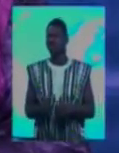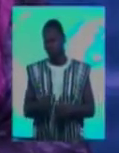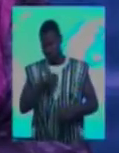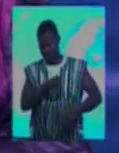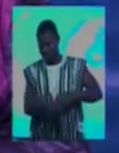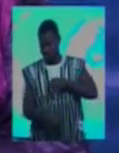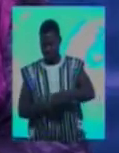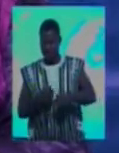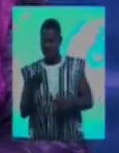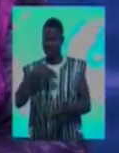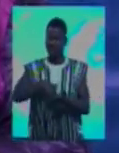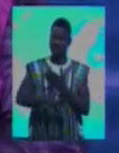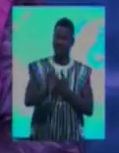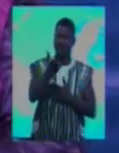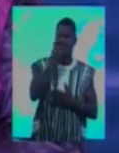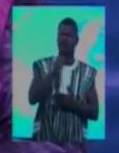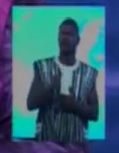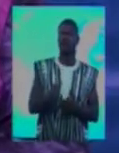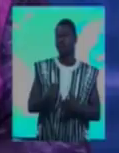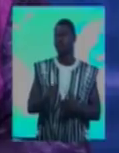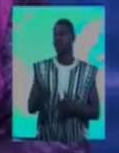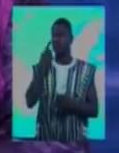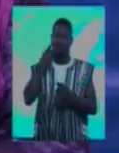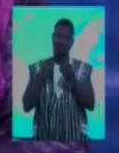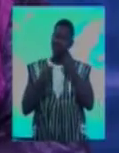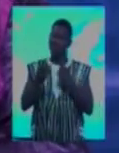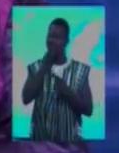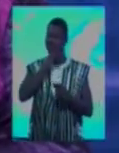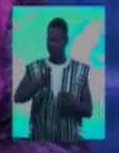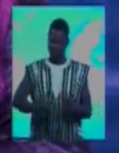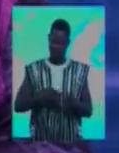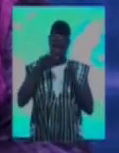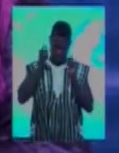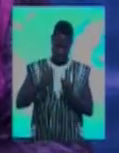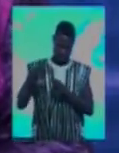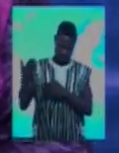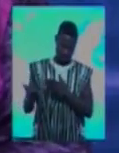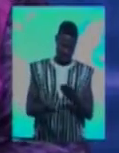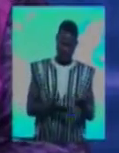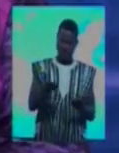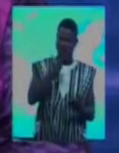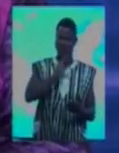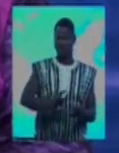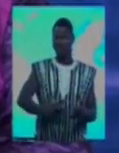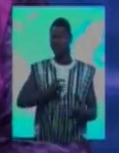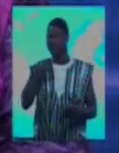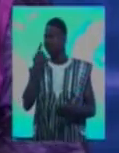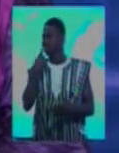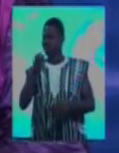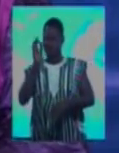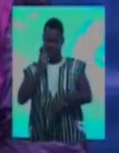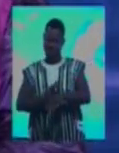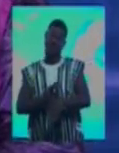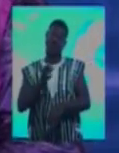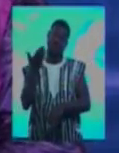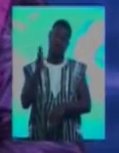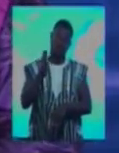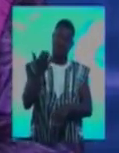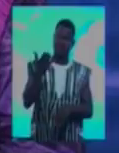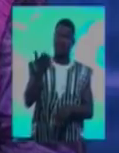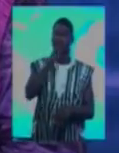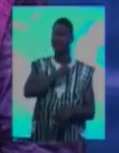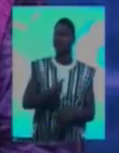larmes, dans les émotions, nous pouvons restituer une émotion qui va toucher et qui va peut-être